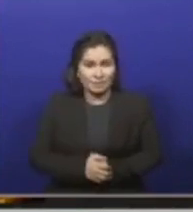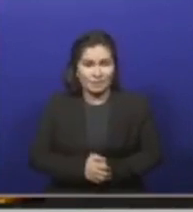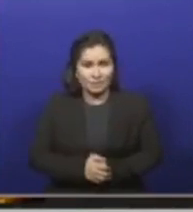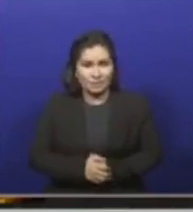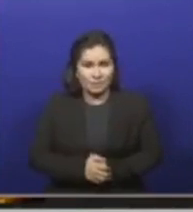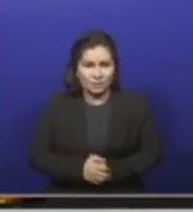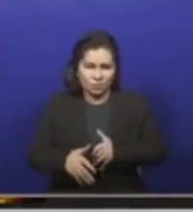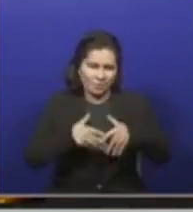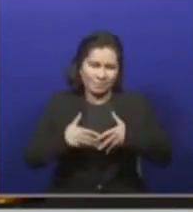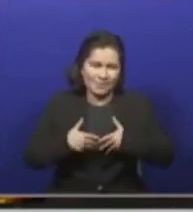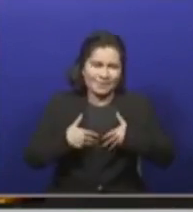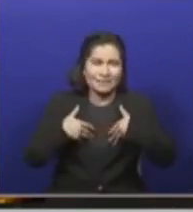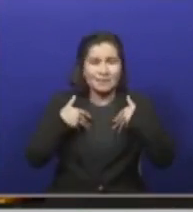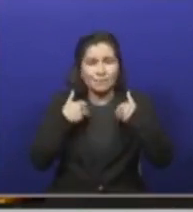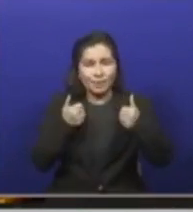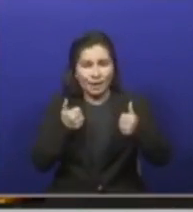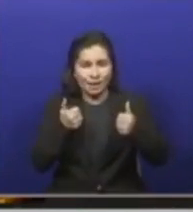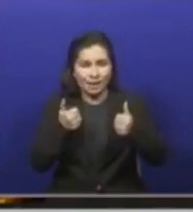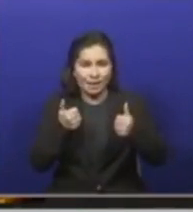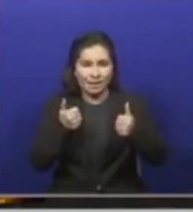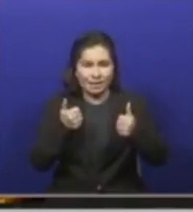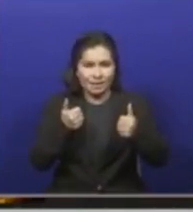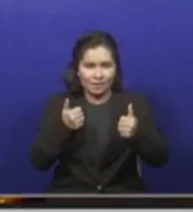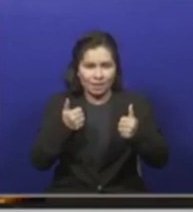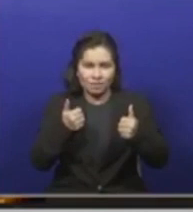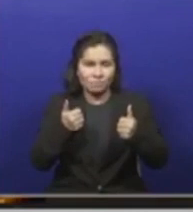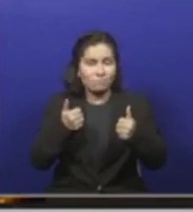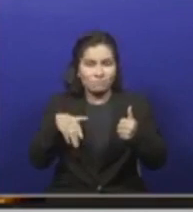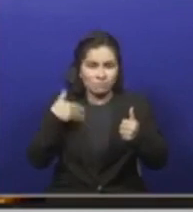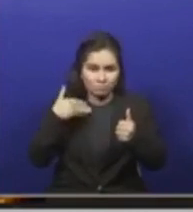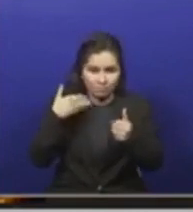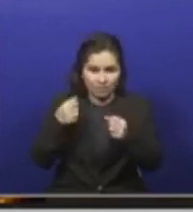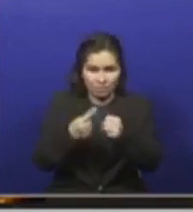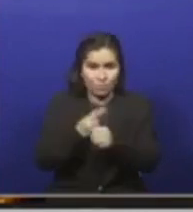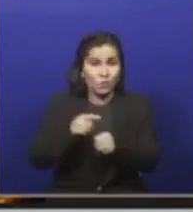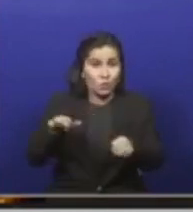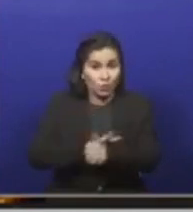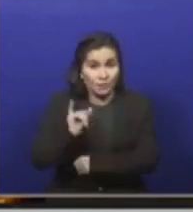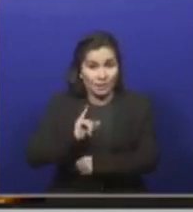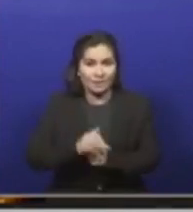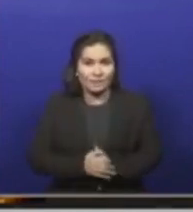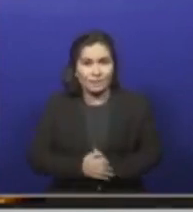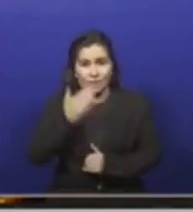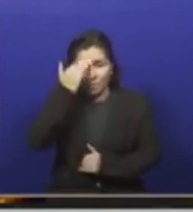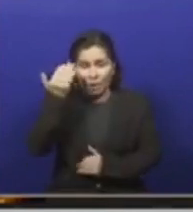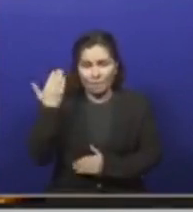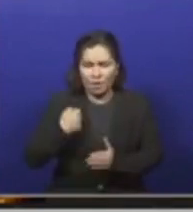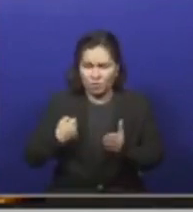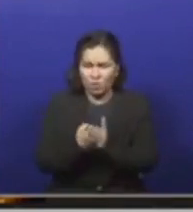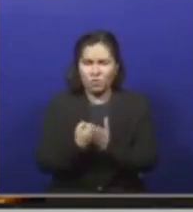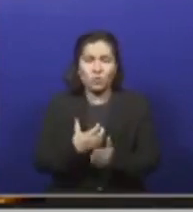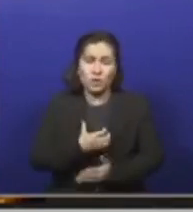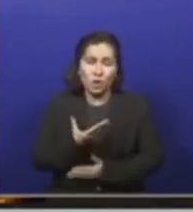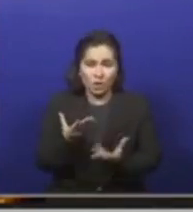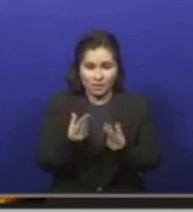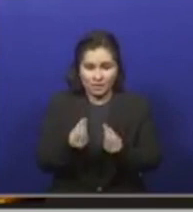บายใจนอนหลับตาพร้อมกันได้2ข้างเนี่ยไม่ถึงปีครับหลังจากที่ต่อสู้เพื่อให้ได้มาซึ่งที่ดิน